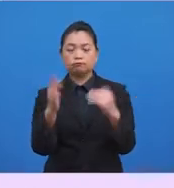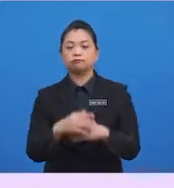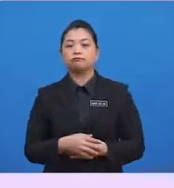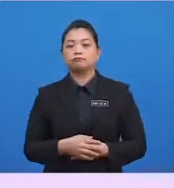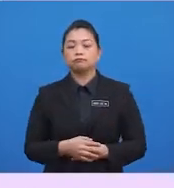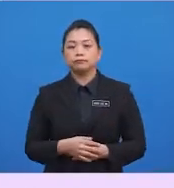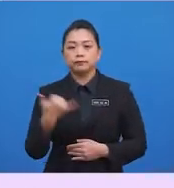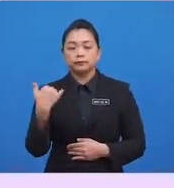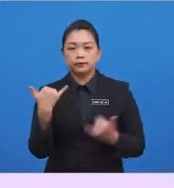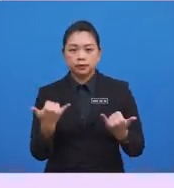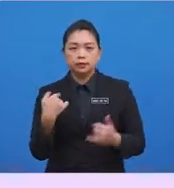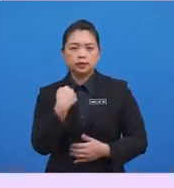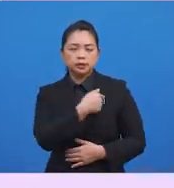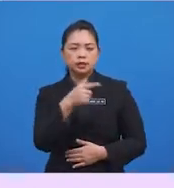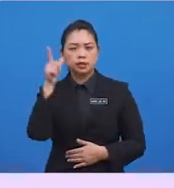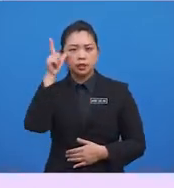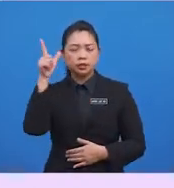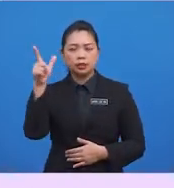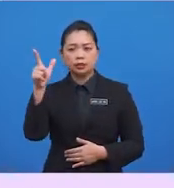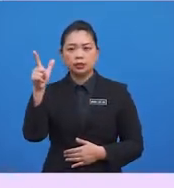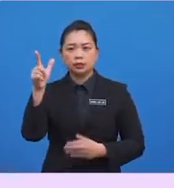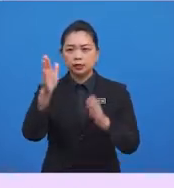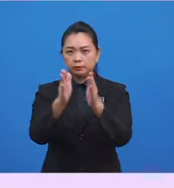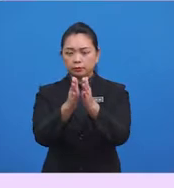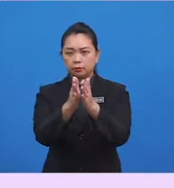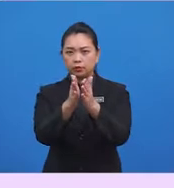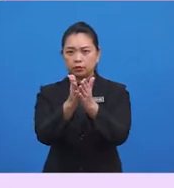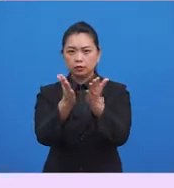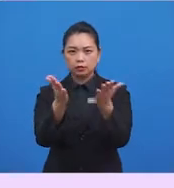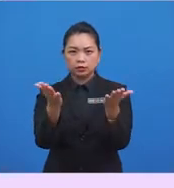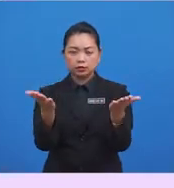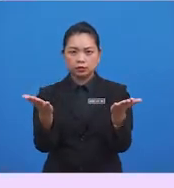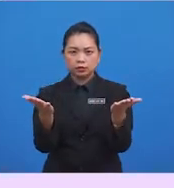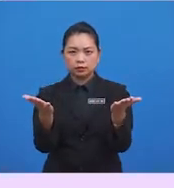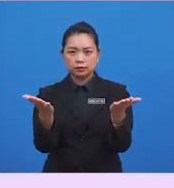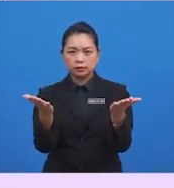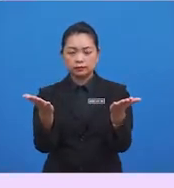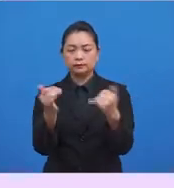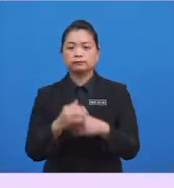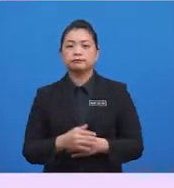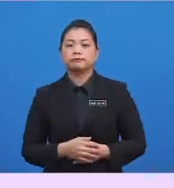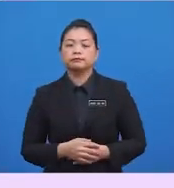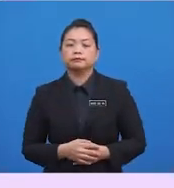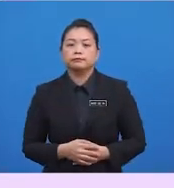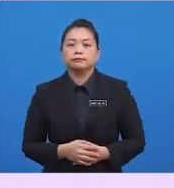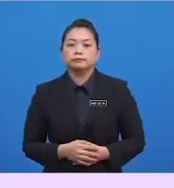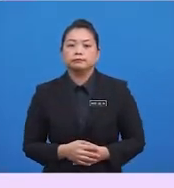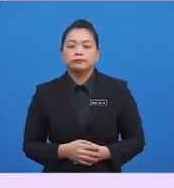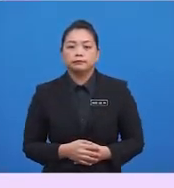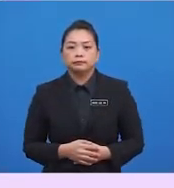Mari kita perhatikan hasil daripada bukaan lipatan permukaan bentuk 3 dimensi ini.